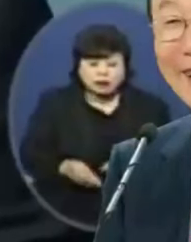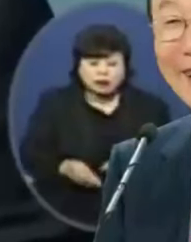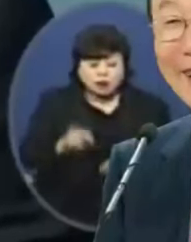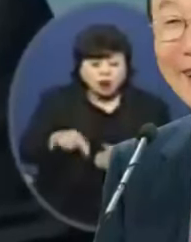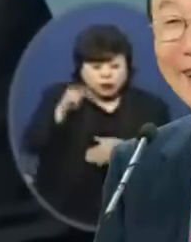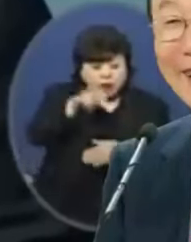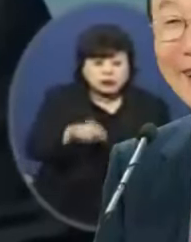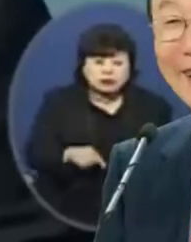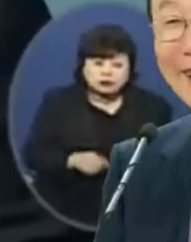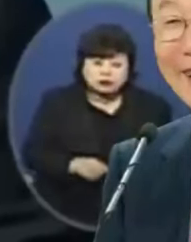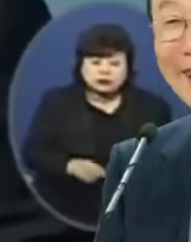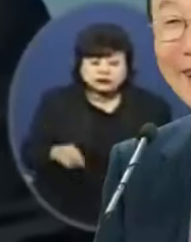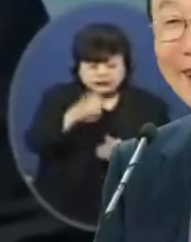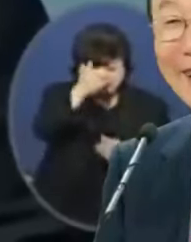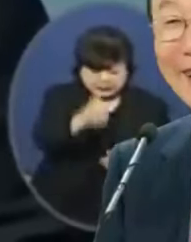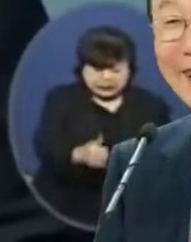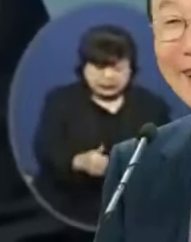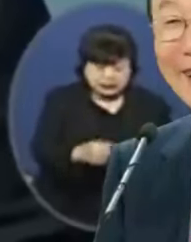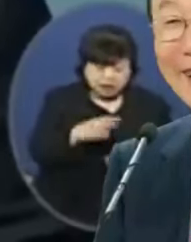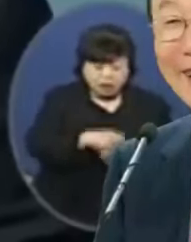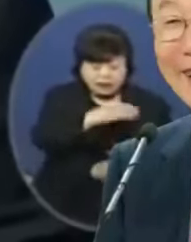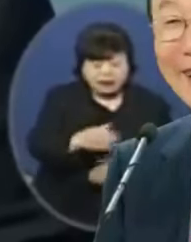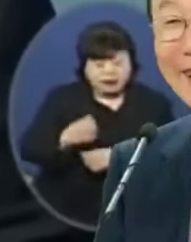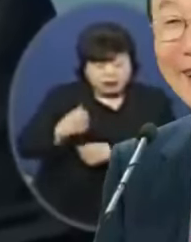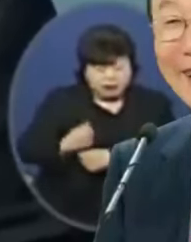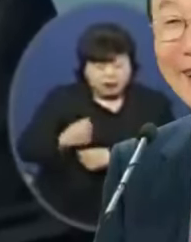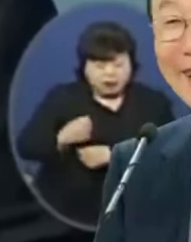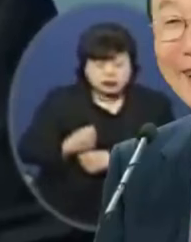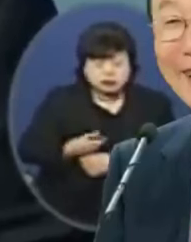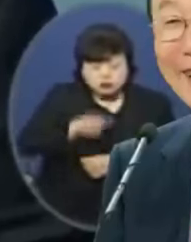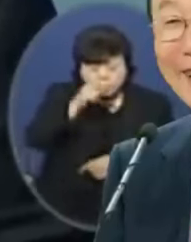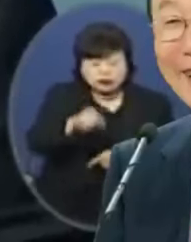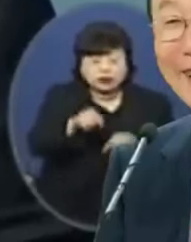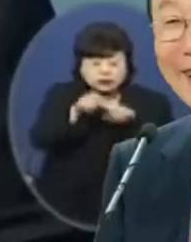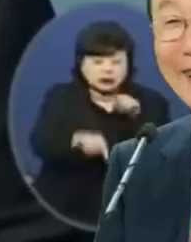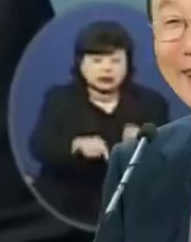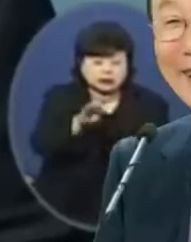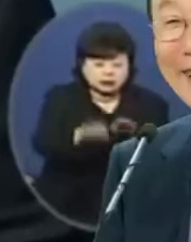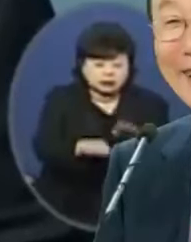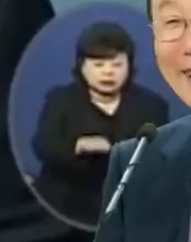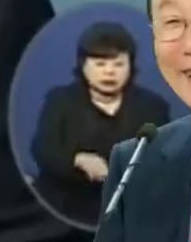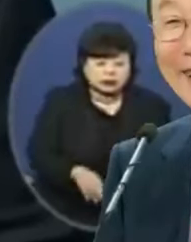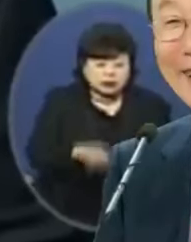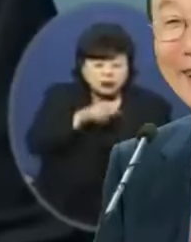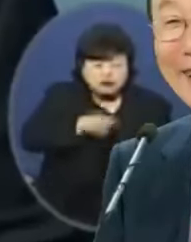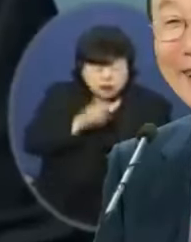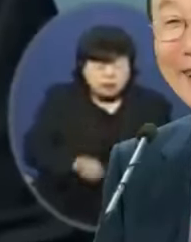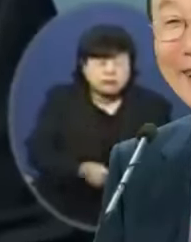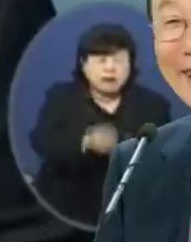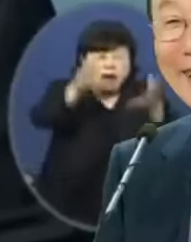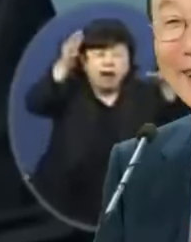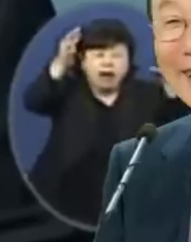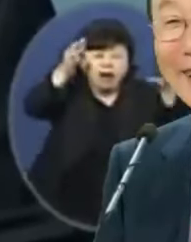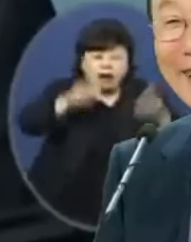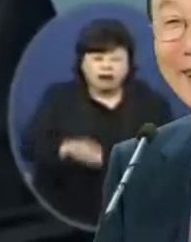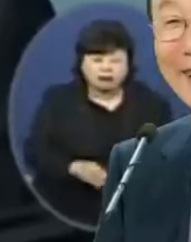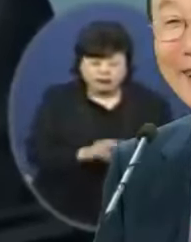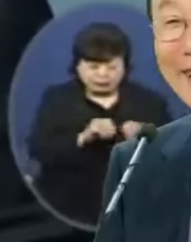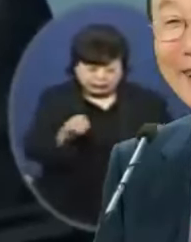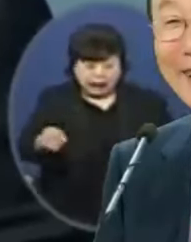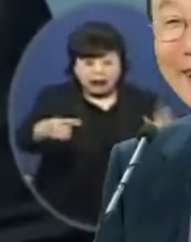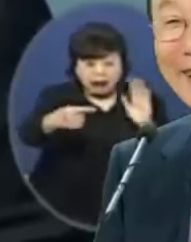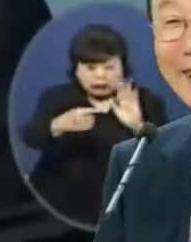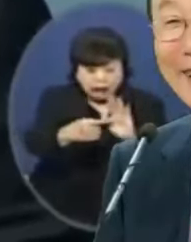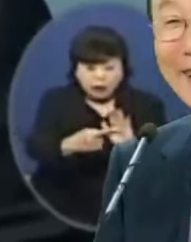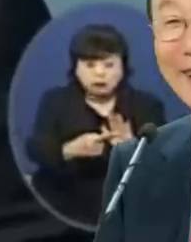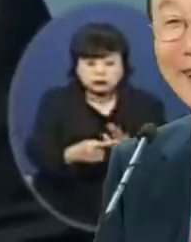건넸습니까? 제사장들이 언약궤를 걸머지고 물 가운데 들어가니 하나님이 역사해서 물이 갈라지게 하고 마른 땅으로